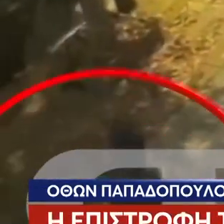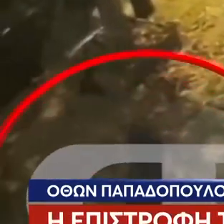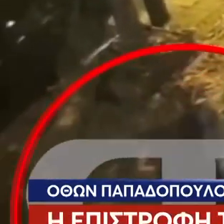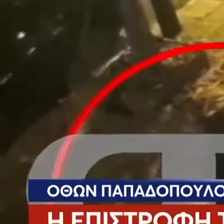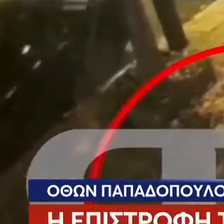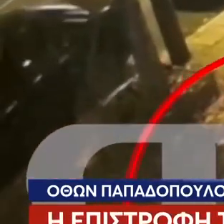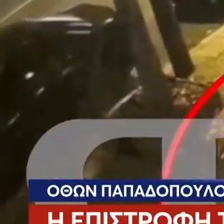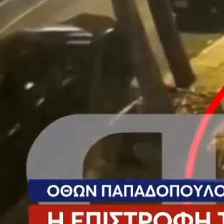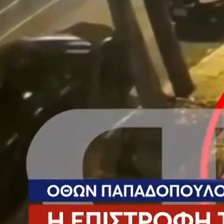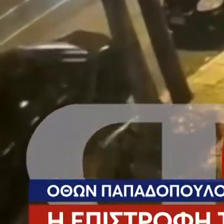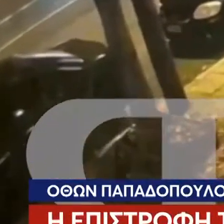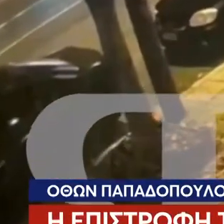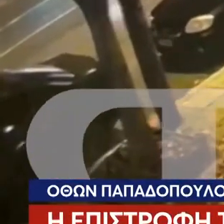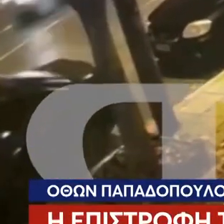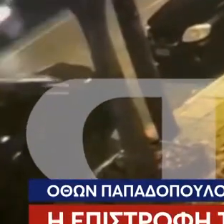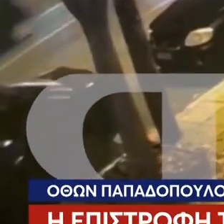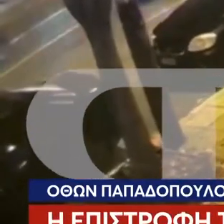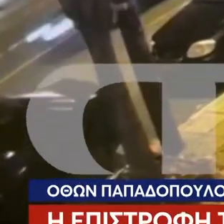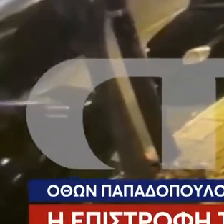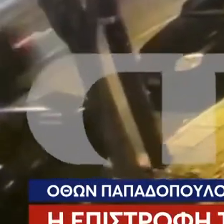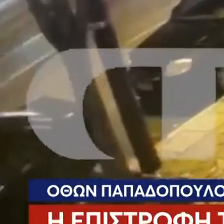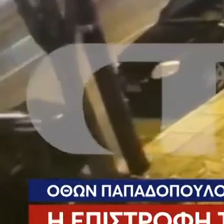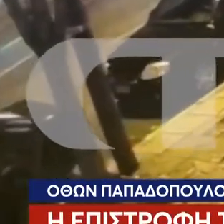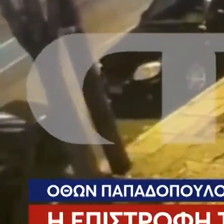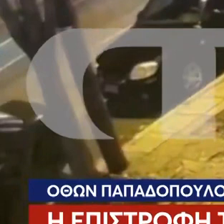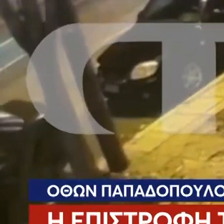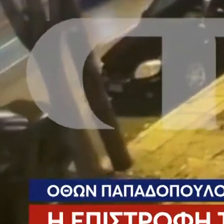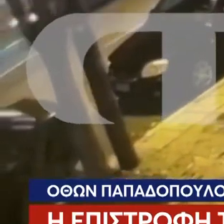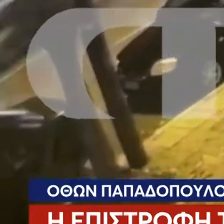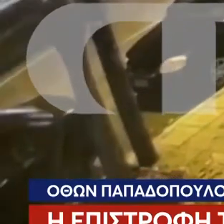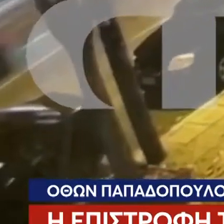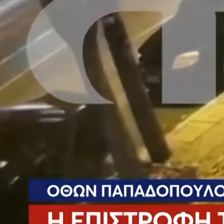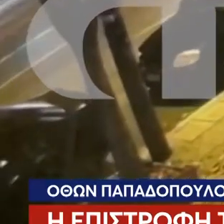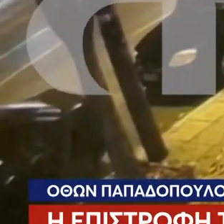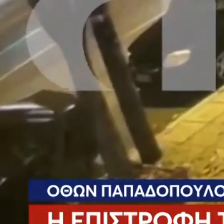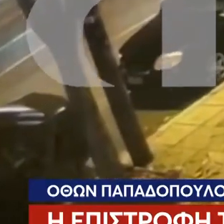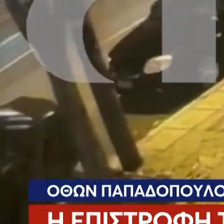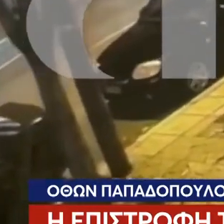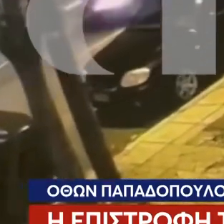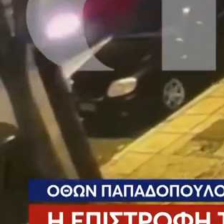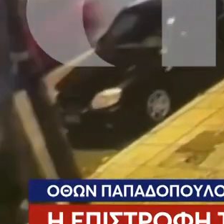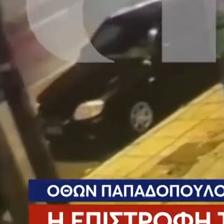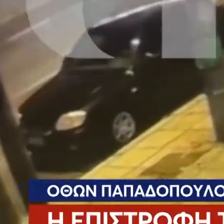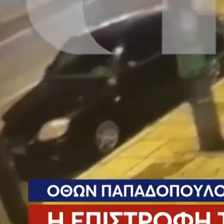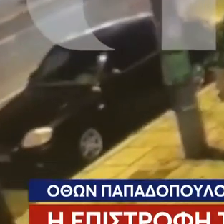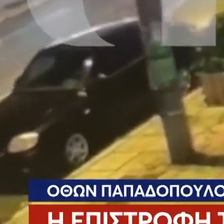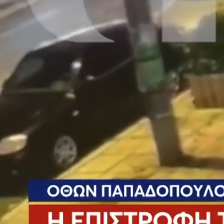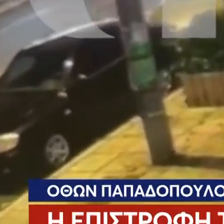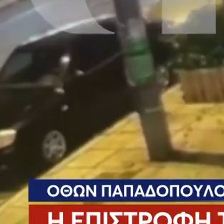μαζί. Και όταν βγαίνουν από το σπίτι, είναι ο συνεργός του και εκείνος που μεταφέρουν ένα μπαούλο. Τι δεν γνώριζε?